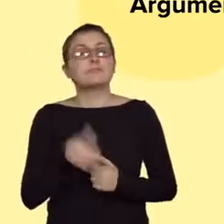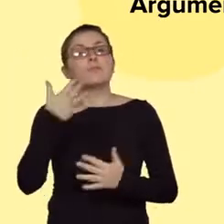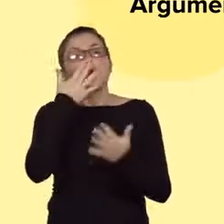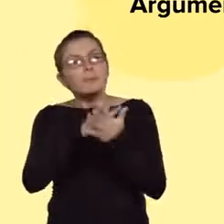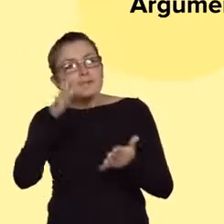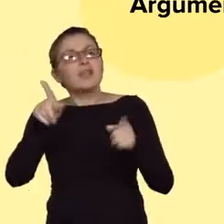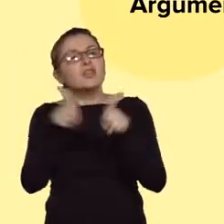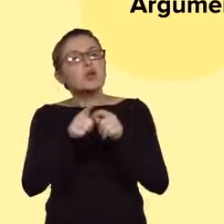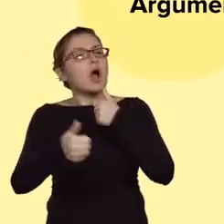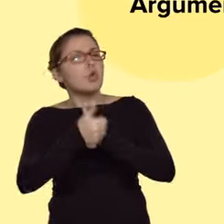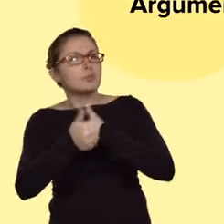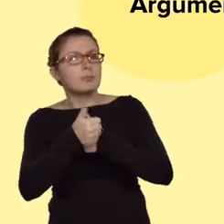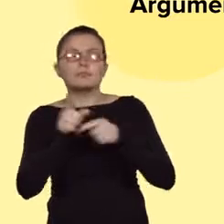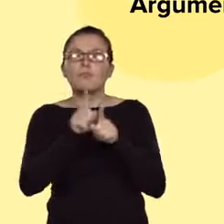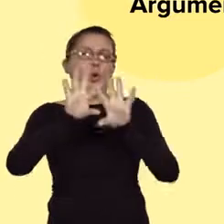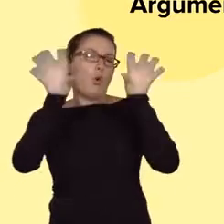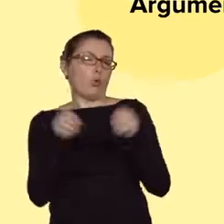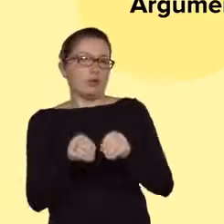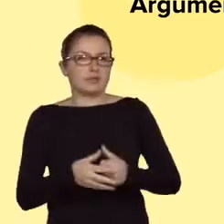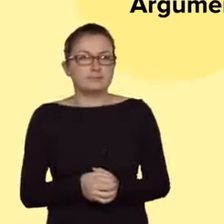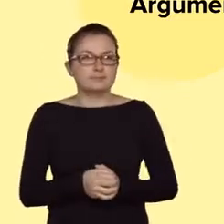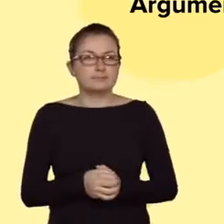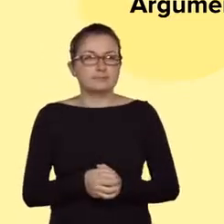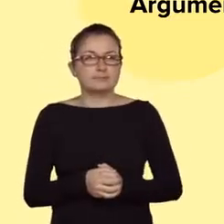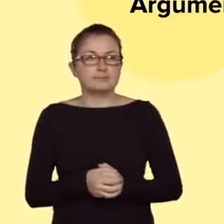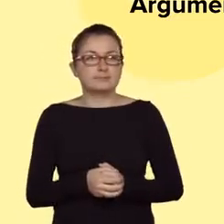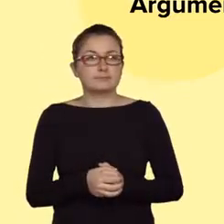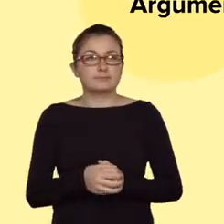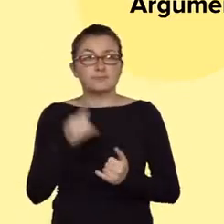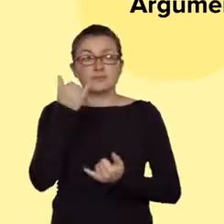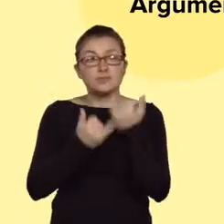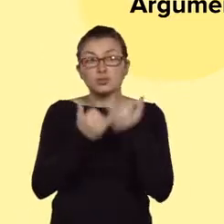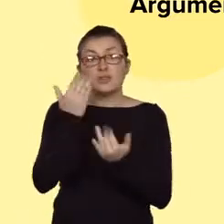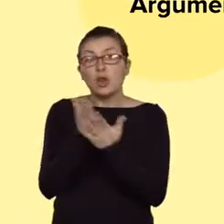samo przywołanie fragmentu utworu nie stanowi argumentu.